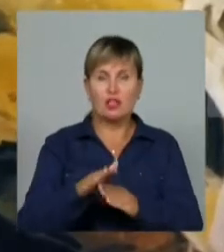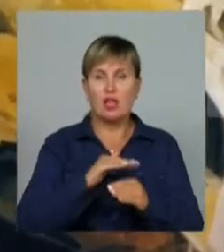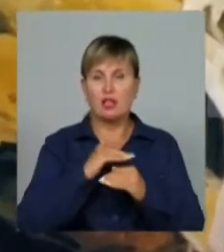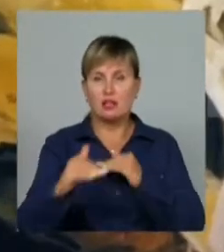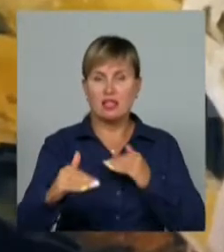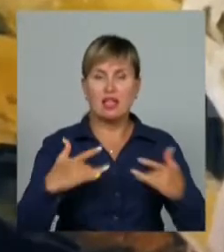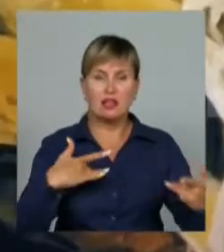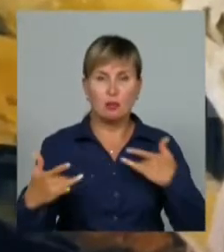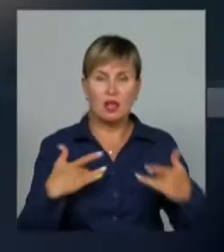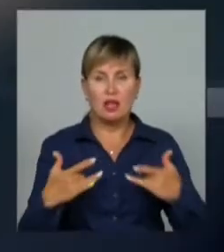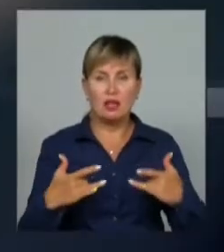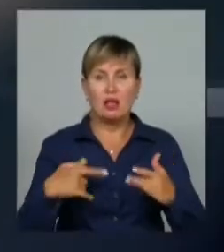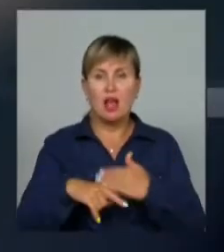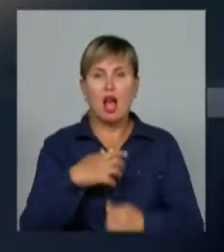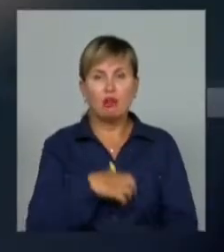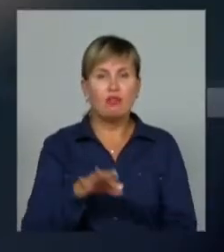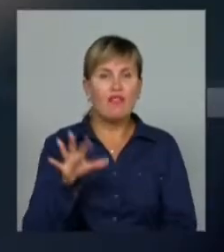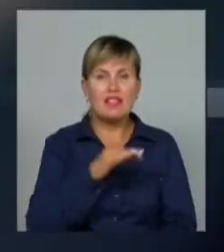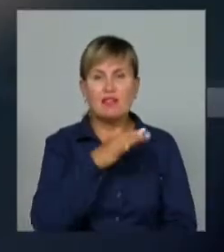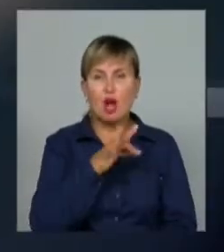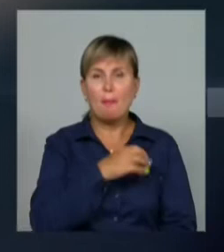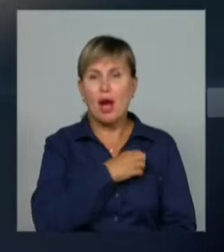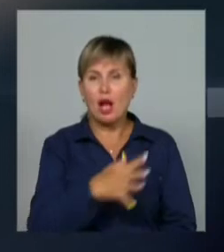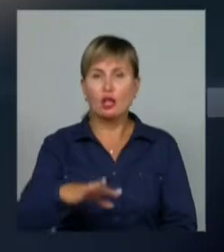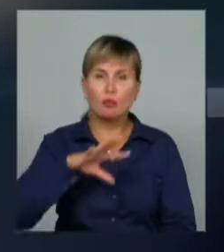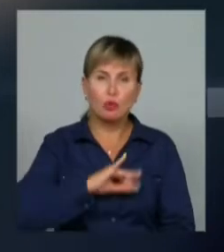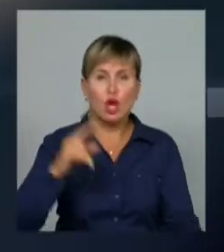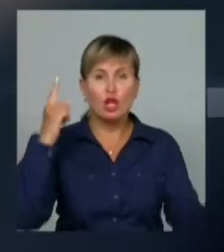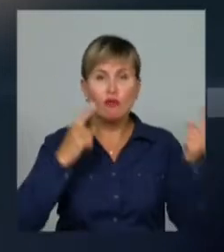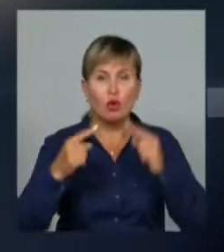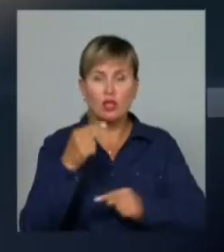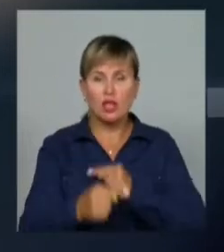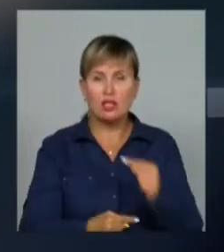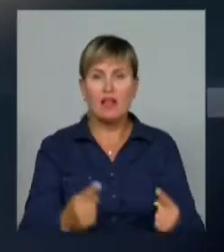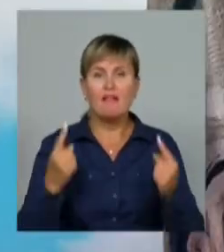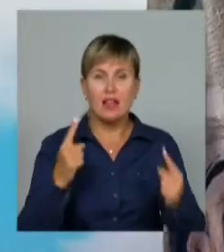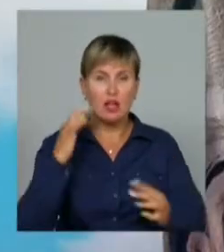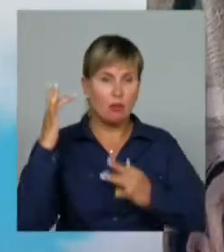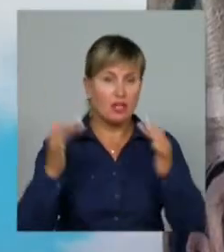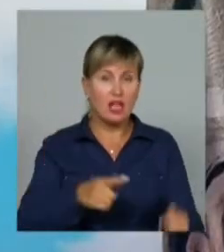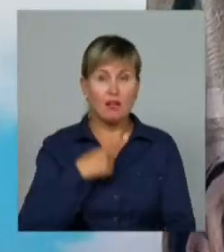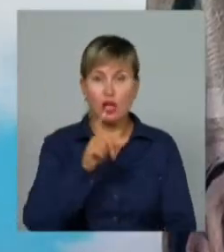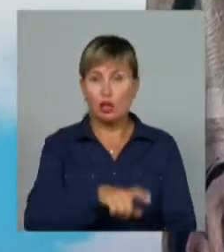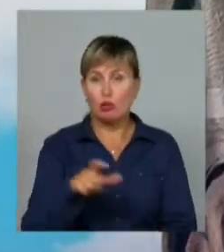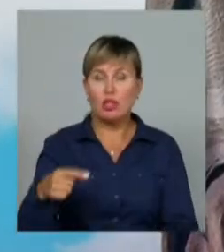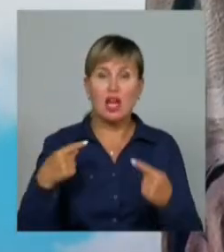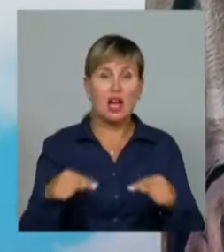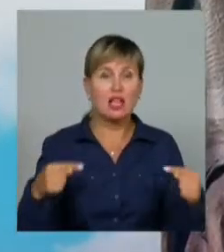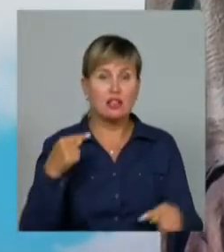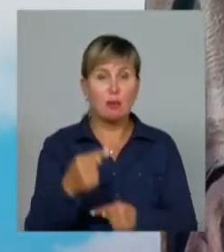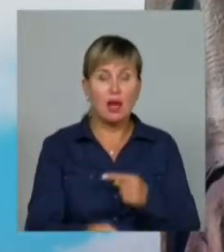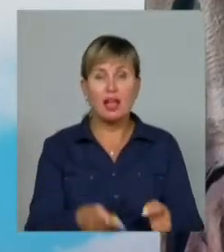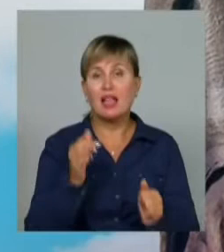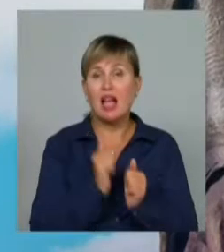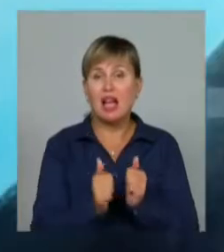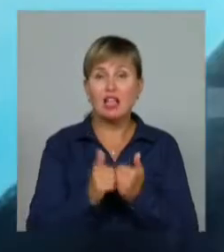Философия Абая актуальна во все времена. О богатом духовном и творческом наследии великого мыслителя говорят люди разного поколения. Для каждого